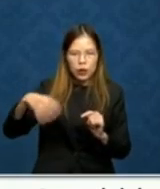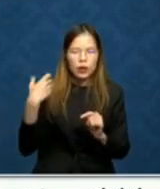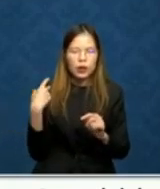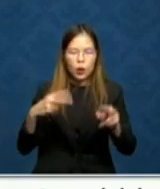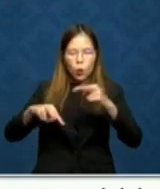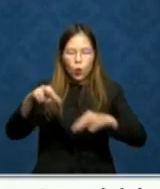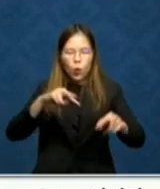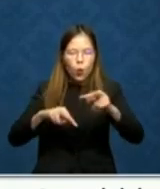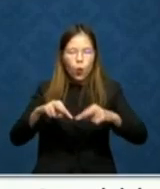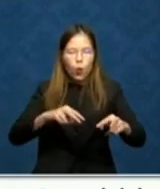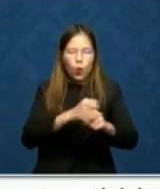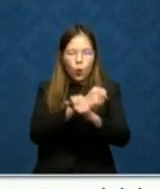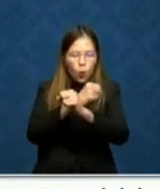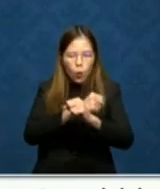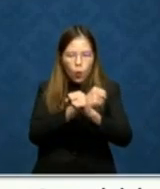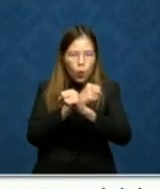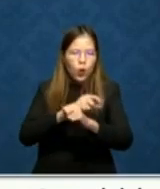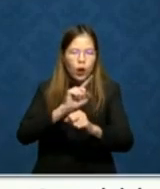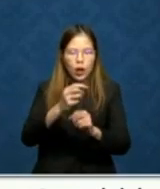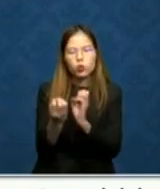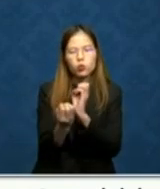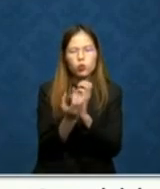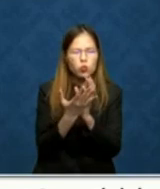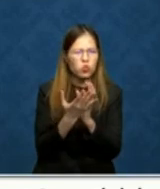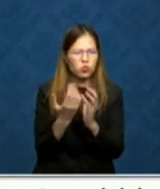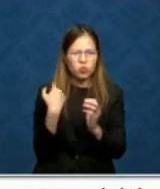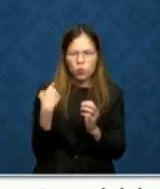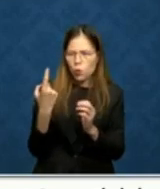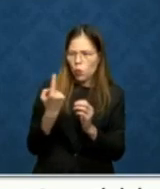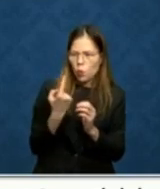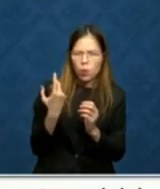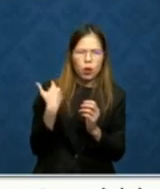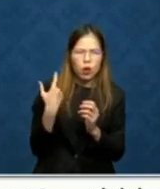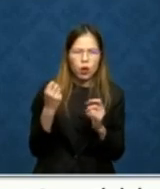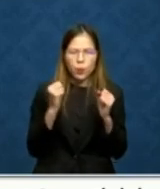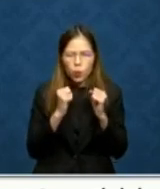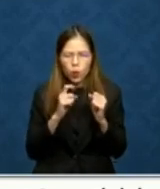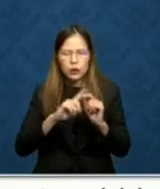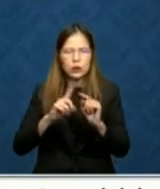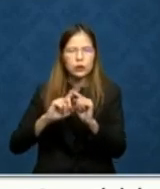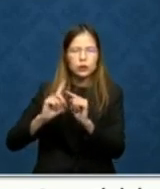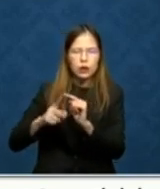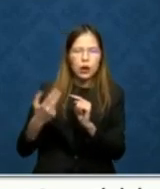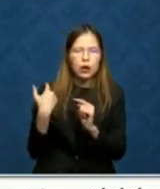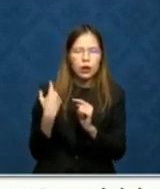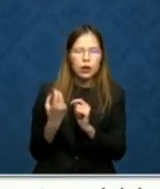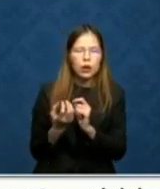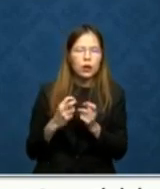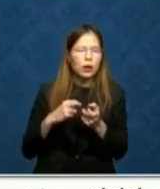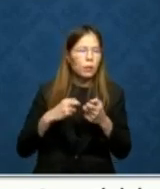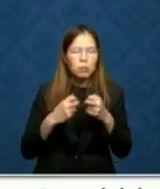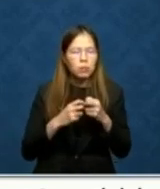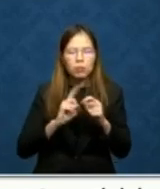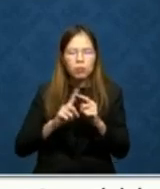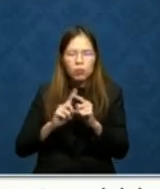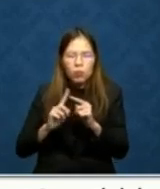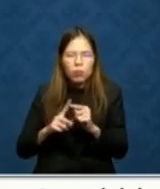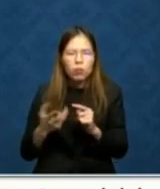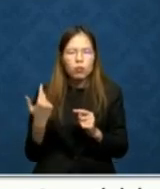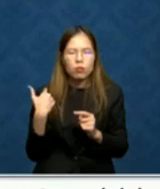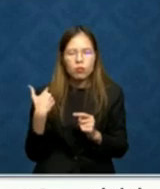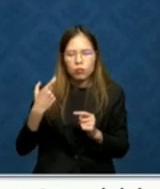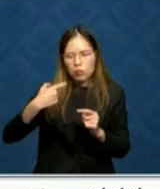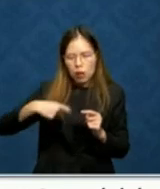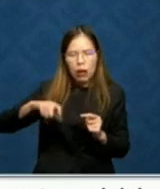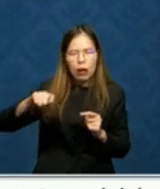ครองผู้อื่นจากการถูกรบกวนข่มขู่คุกคามหรือก่อให้เกิดความเดือดร้อนรำคาญทางเพศศาล